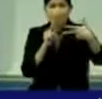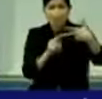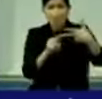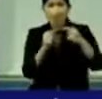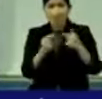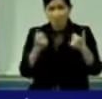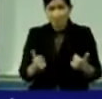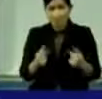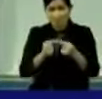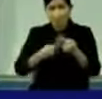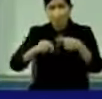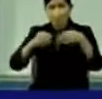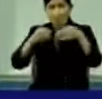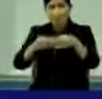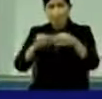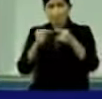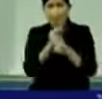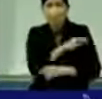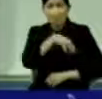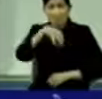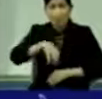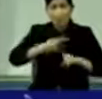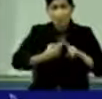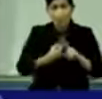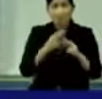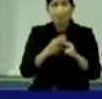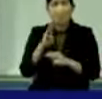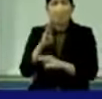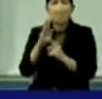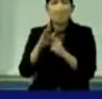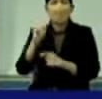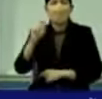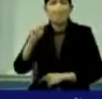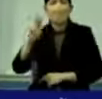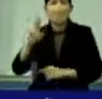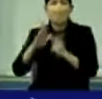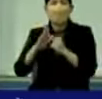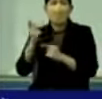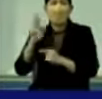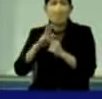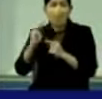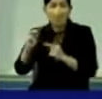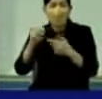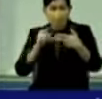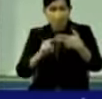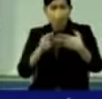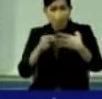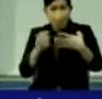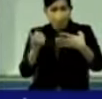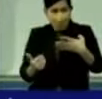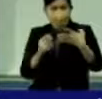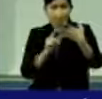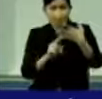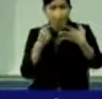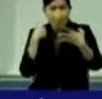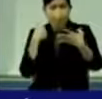คือครั้งที่3นะครับที่โรงพยาบาลสนามบุษราคำครั้งที่3เนี่ยไปมาแล้วแล้วก็ครั้งที่4นะฮะมีการส่งทีมแพทย์สาธ